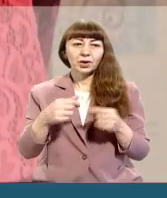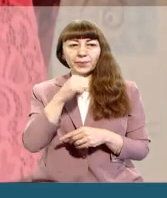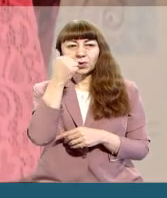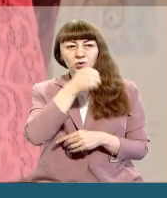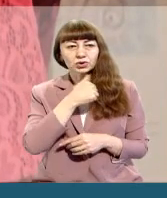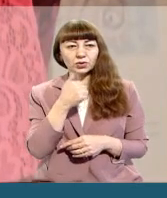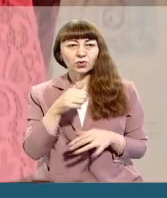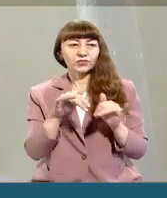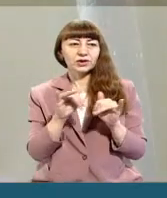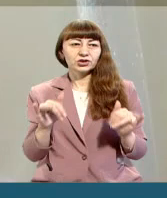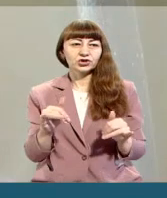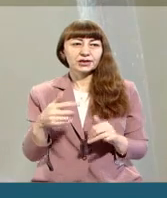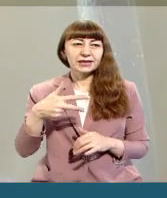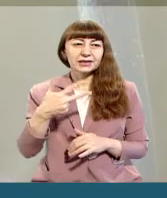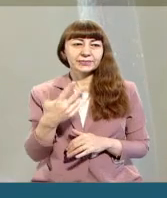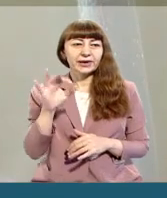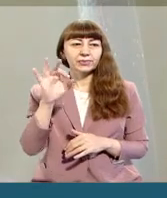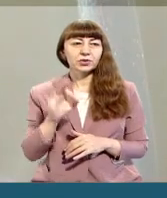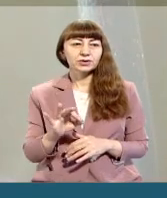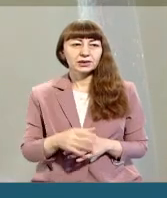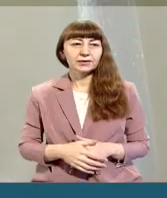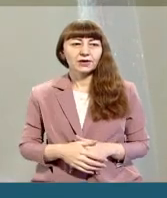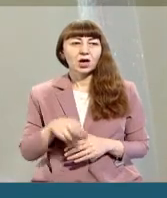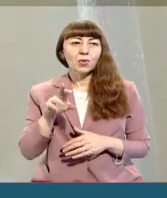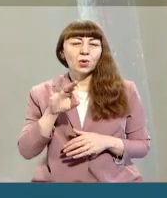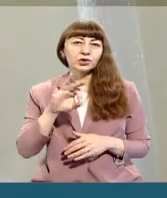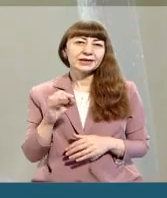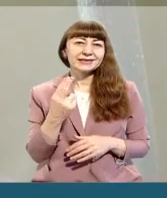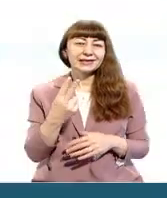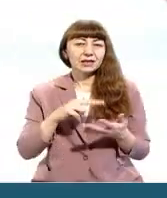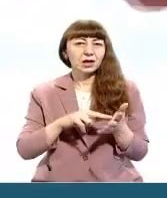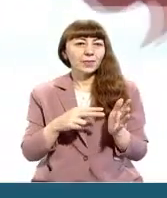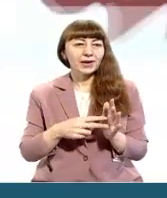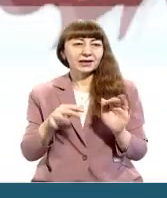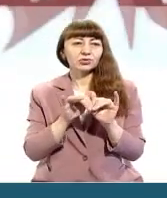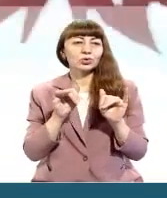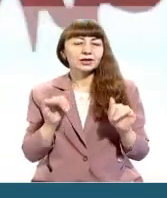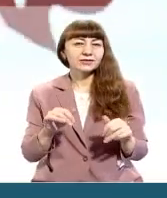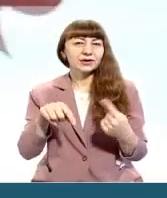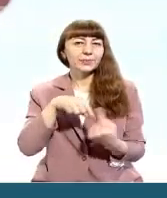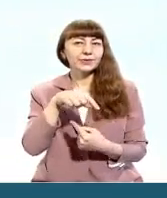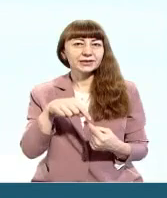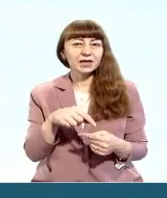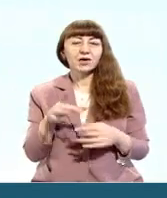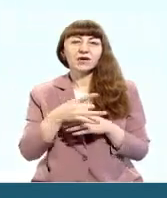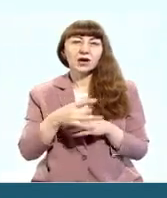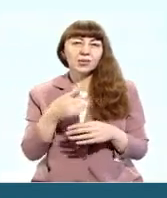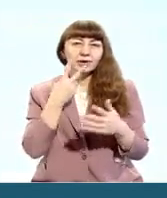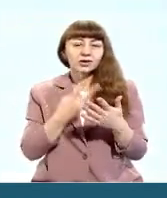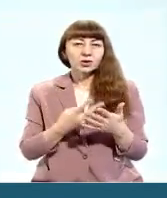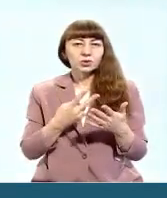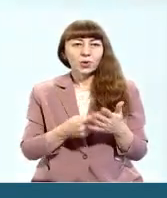35,4%-ға артқан. Аудан бойынша кәсіпкерлікті дамытудың ұлттық жобасы аясында мемлекеттік қолдау шаралары қарастырылған. Мәселен, жас